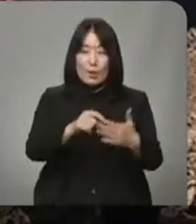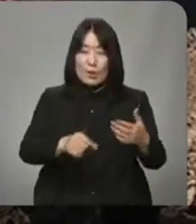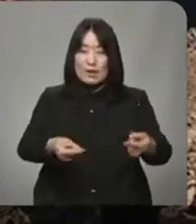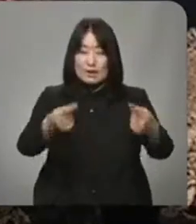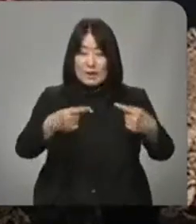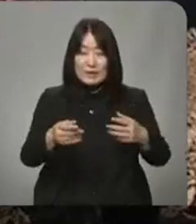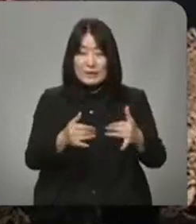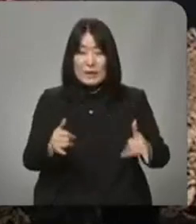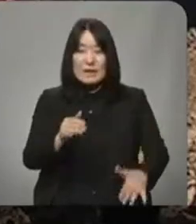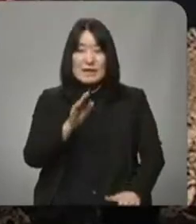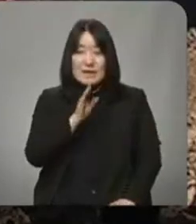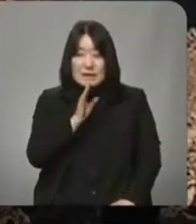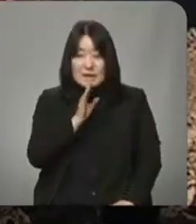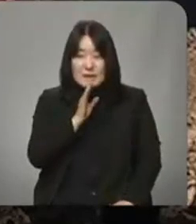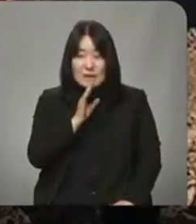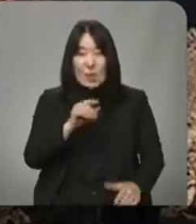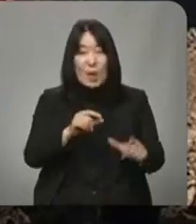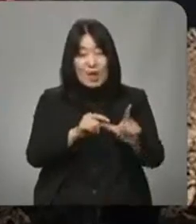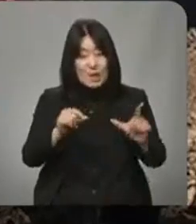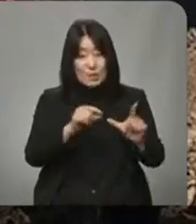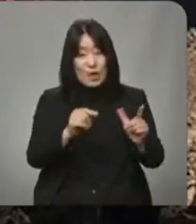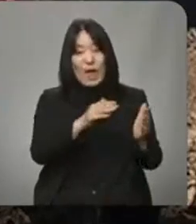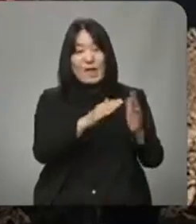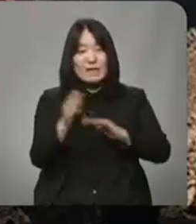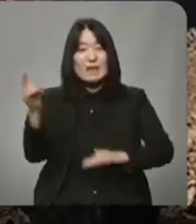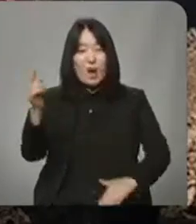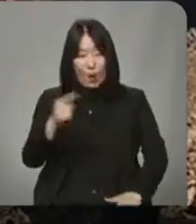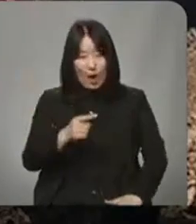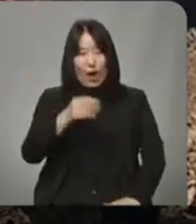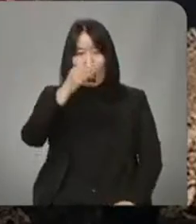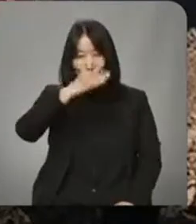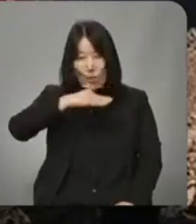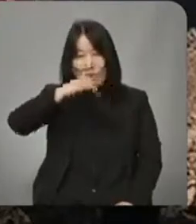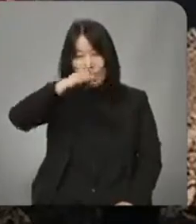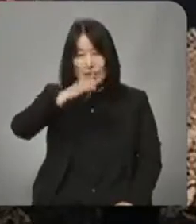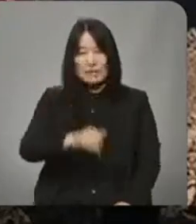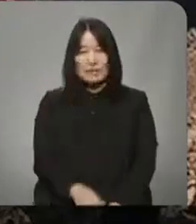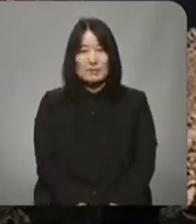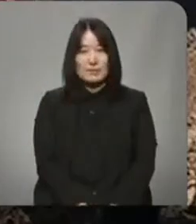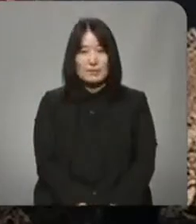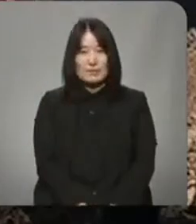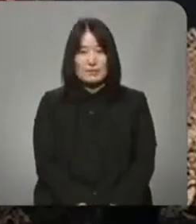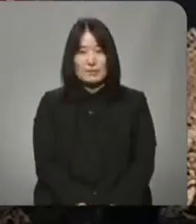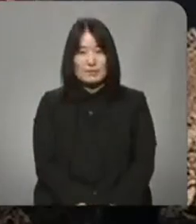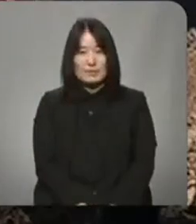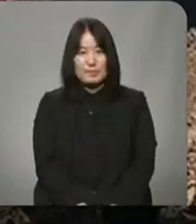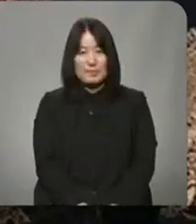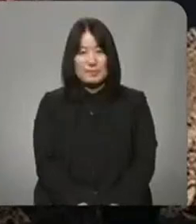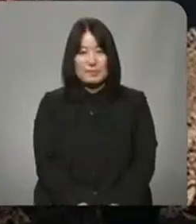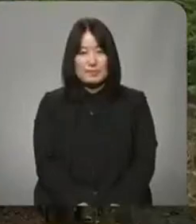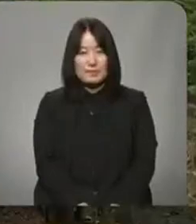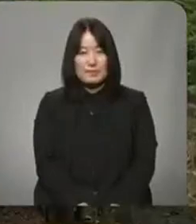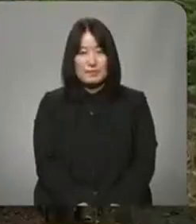참가자 일부가 실제 농촌마을에 정착하는 등 성과도 나타나고 있습니다 조연주 기자가 보도합니다